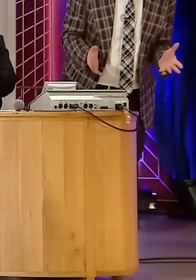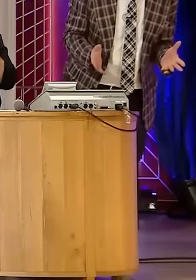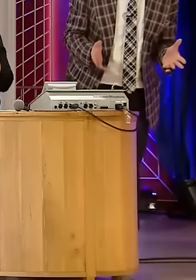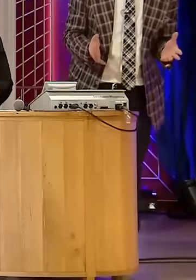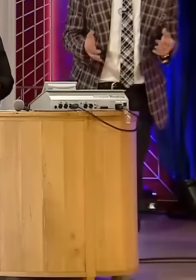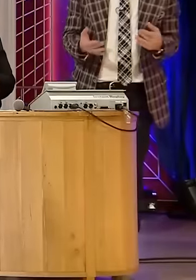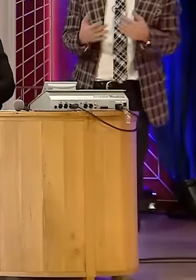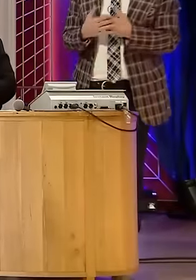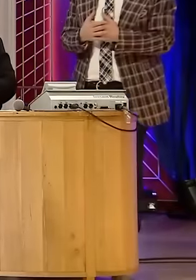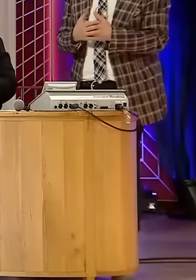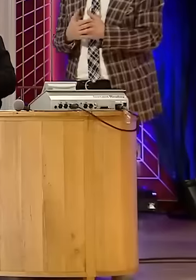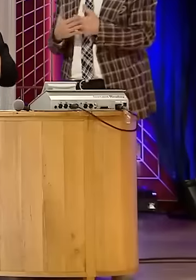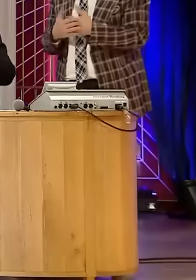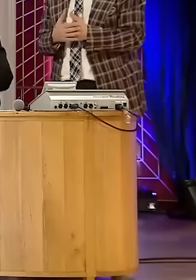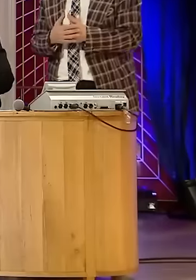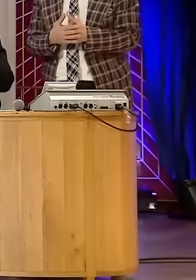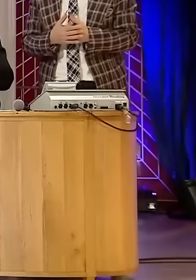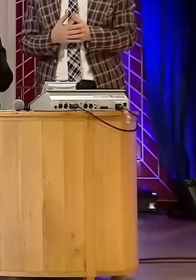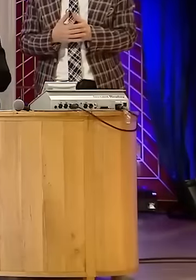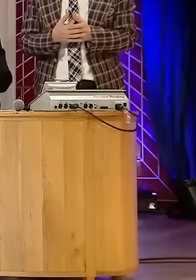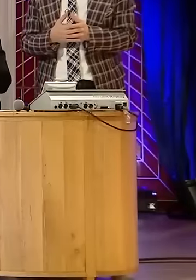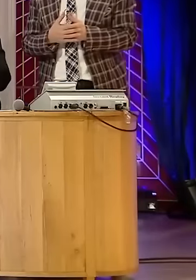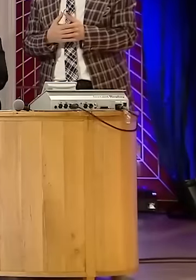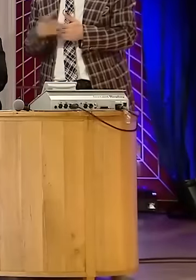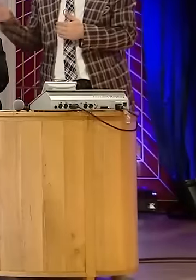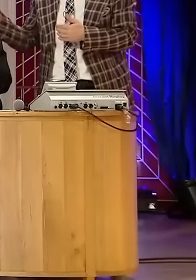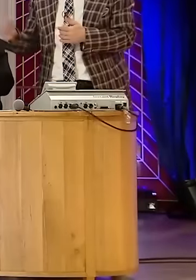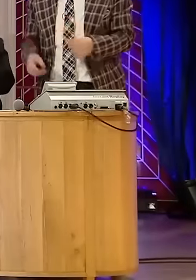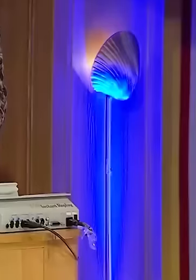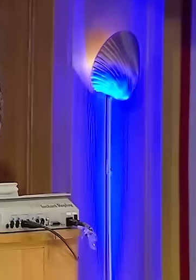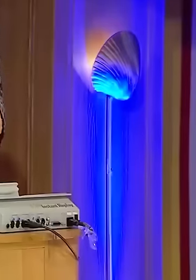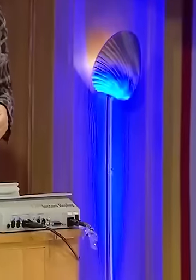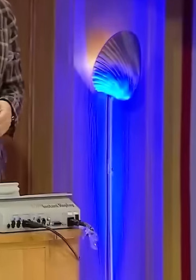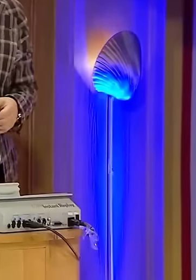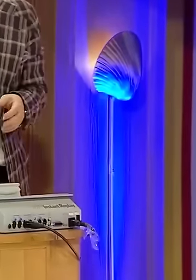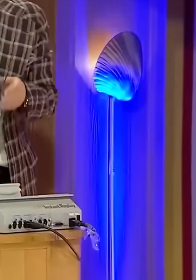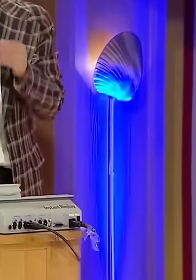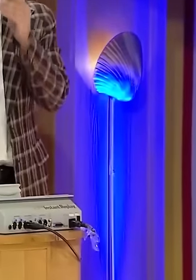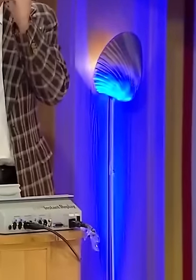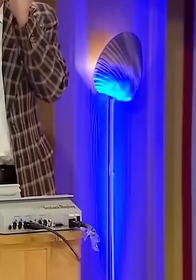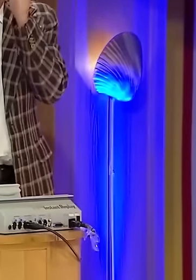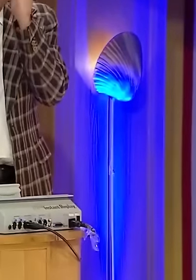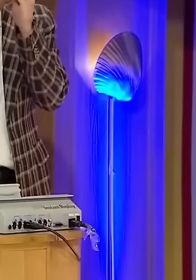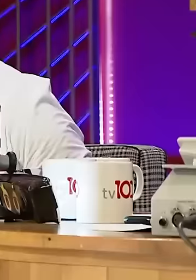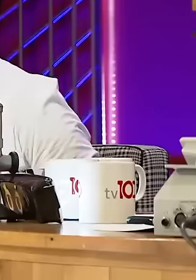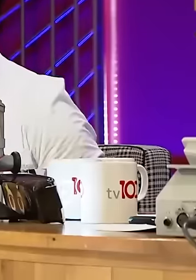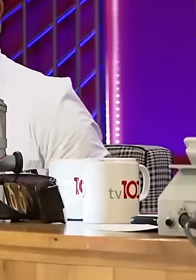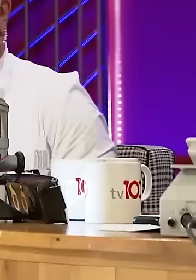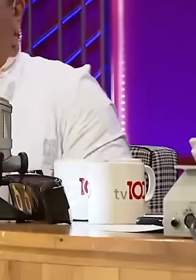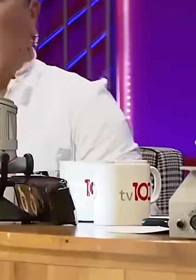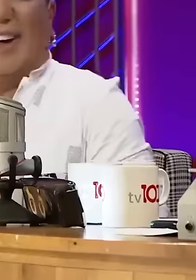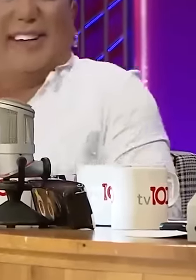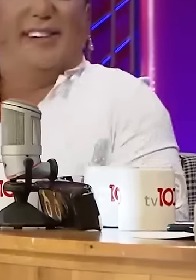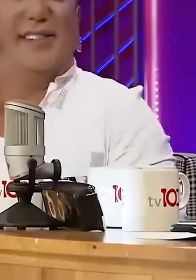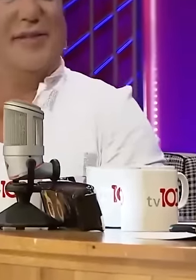düşünmeye başladık dediler. Hakikaten böyle bir tik tak tik tak. Tik tak evet bravo. Böyle bir